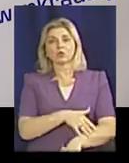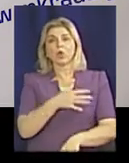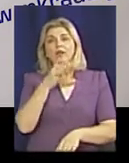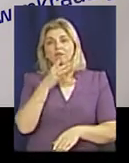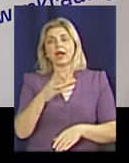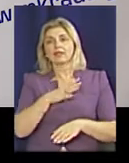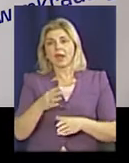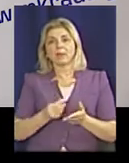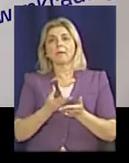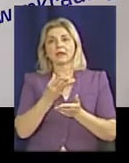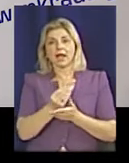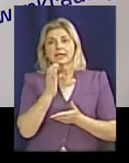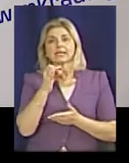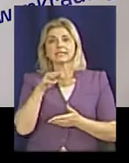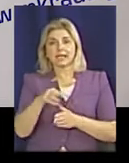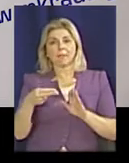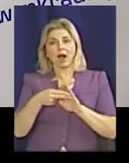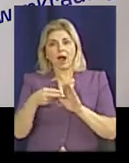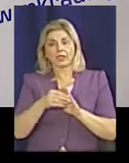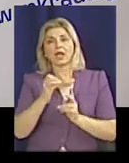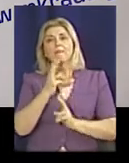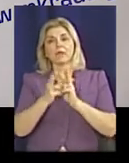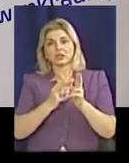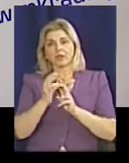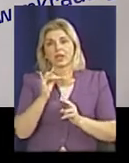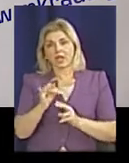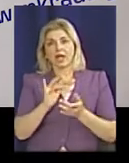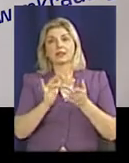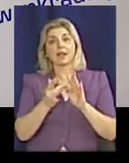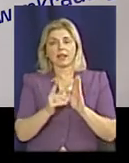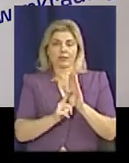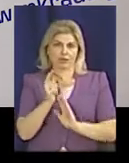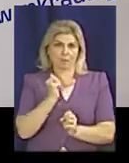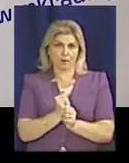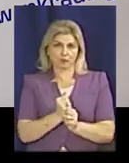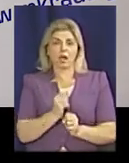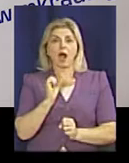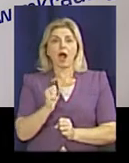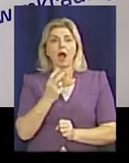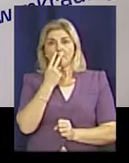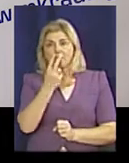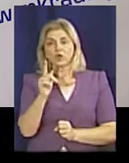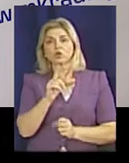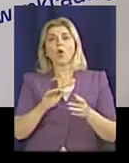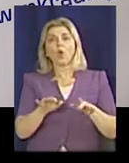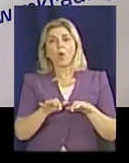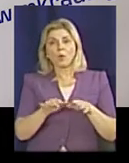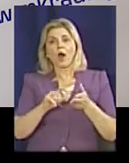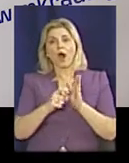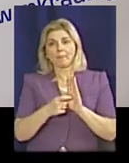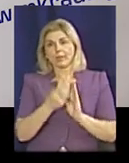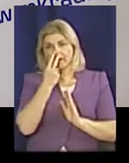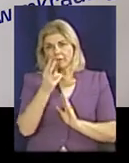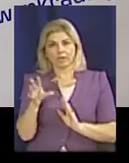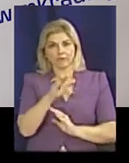на сім-карти, їх зараз замінюють, перепрошивають і трекери починають працювати. Віалон, який ми бачимо, ми з комп'ютерів в кабінеті бачимо це